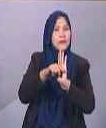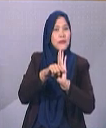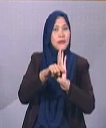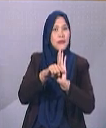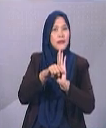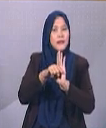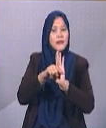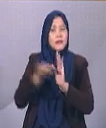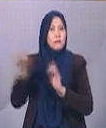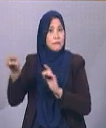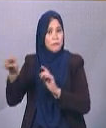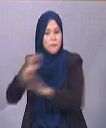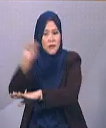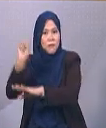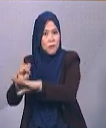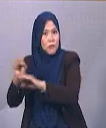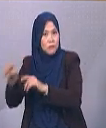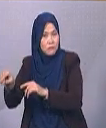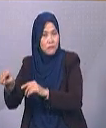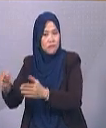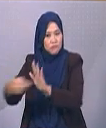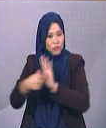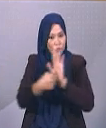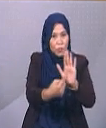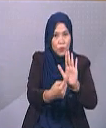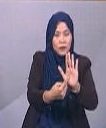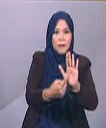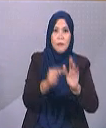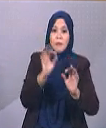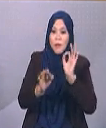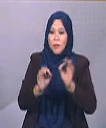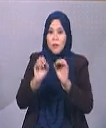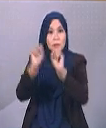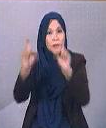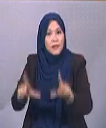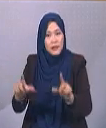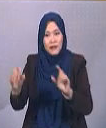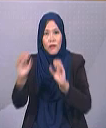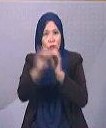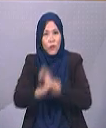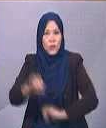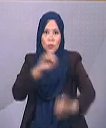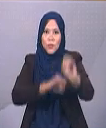oleh pihak Singapura. Kalau tak ada sijil tersebut, kita akan